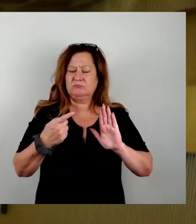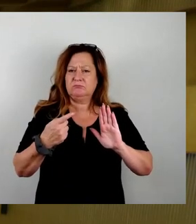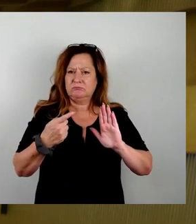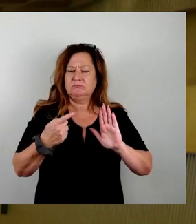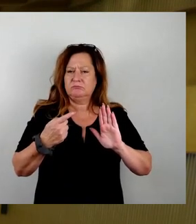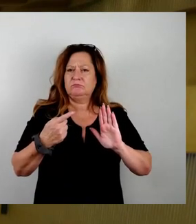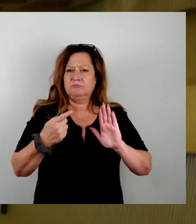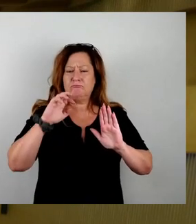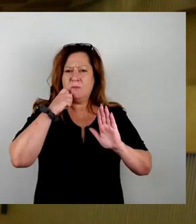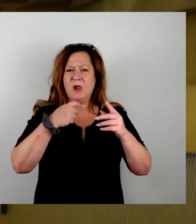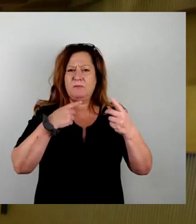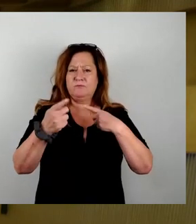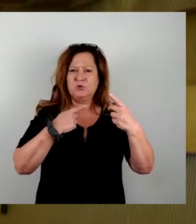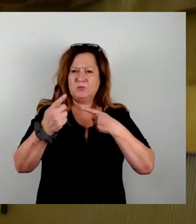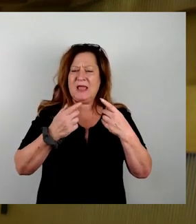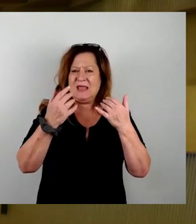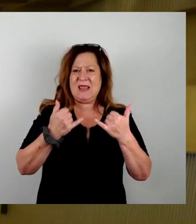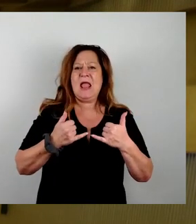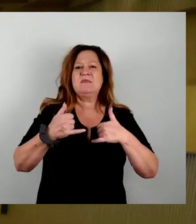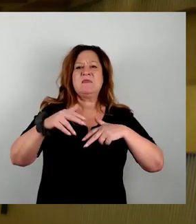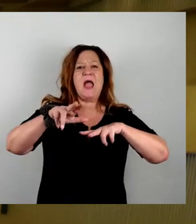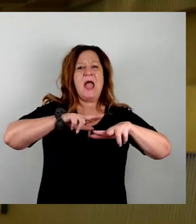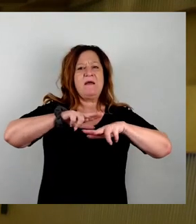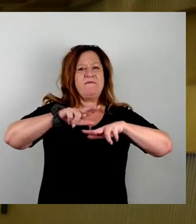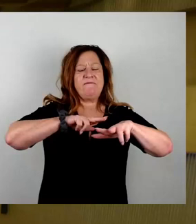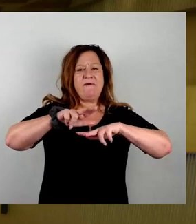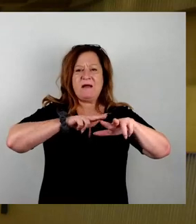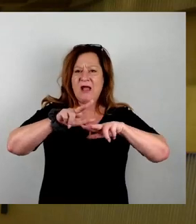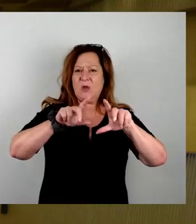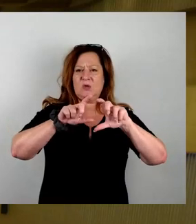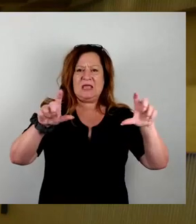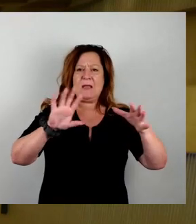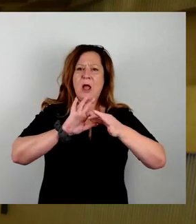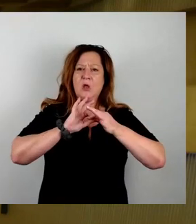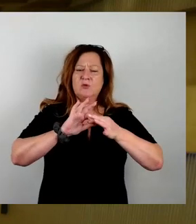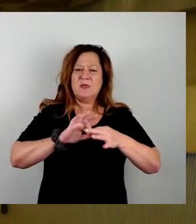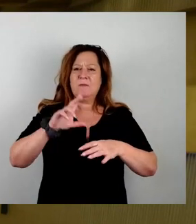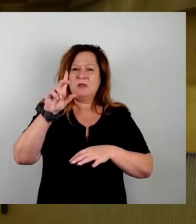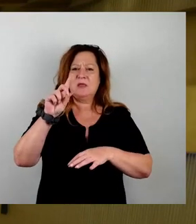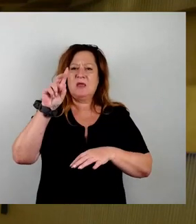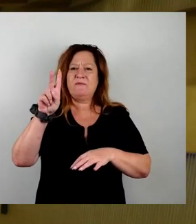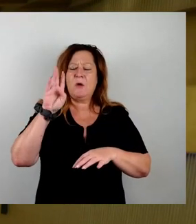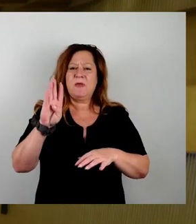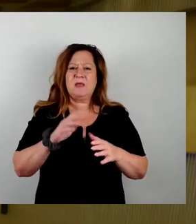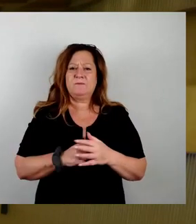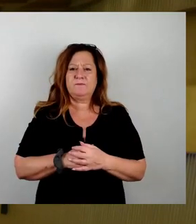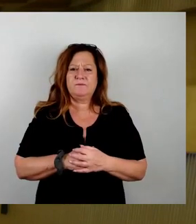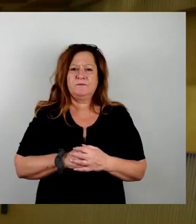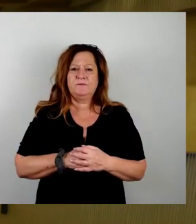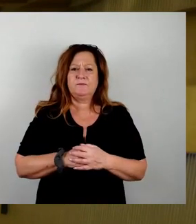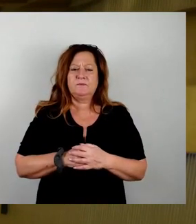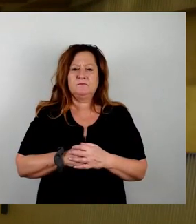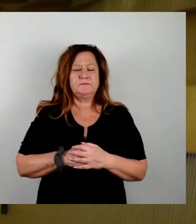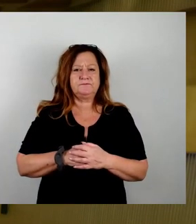und auch natürlich auch als Aufsichtsratsvorsitzender DVB, Herr Kühn. Ja, meine Damen und Herren, ich muss mich